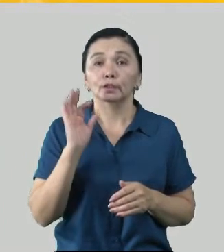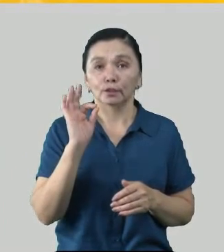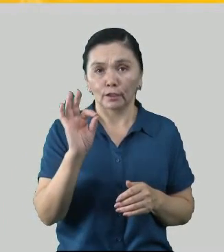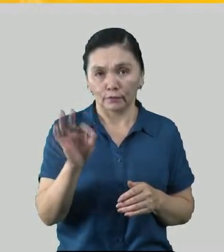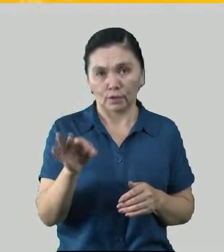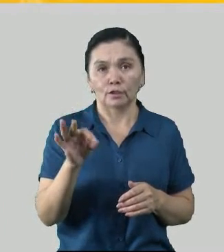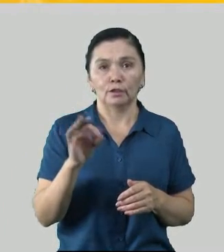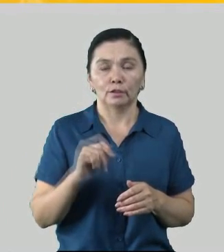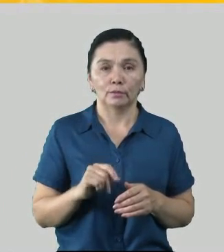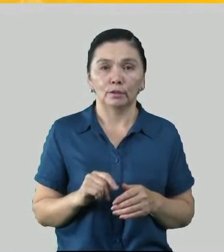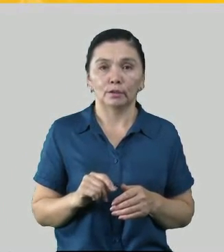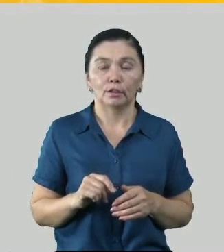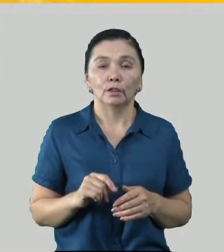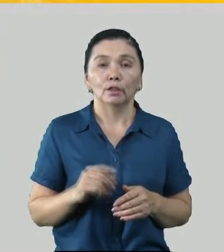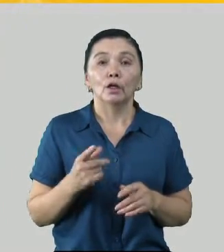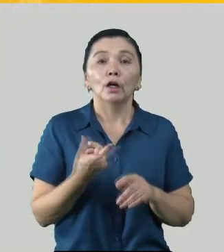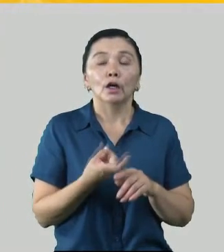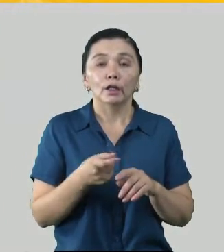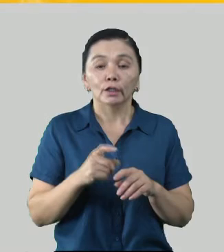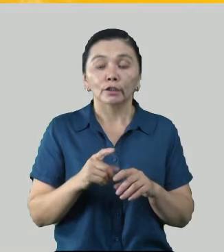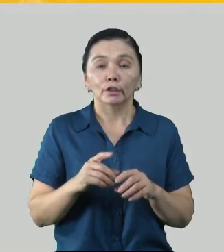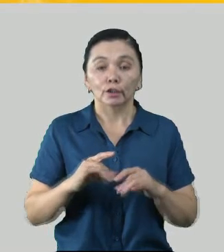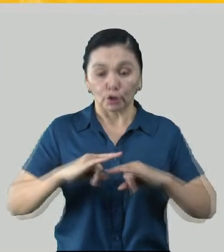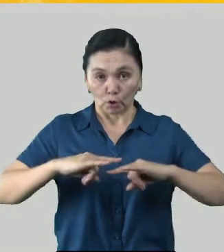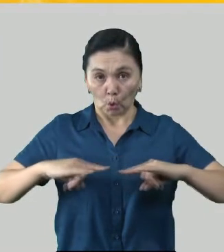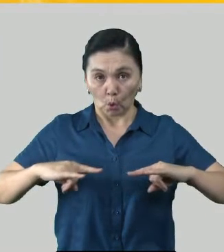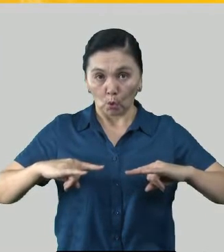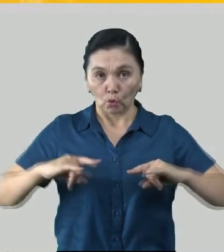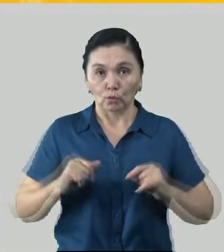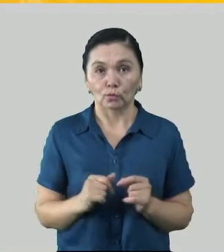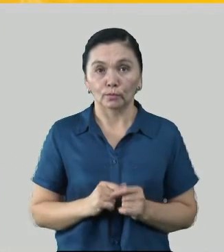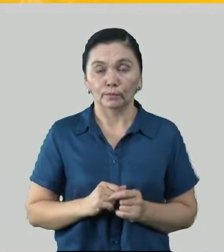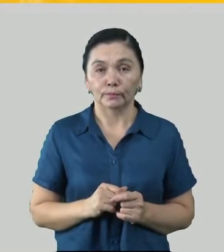Совершенно верно, это стол.